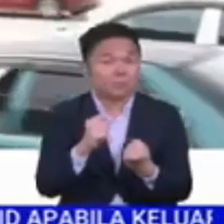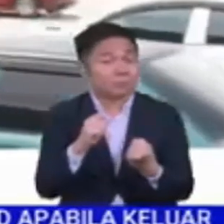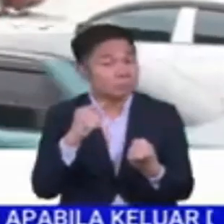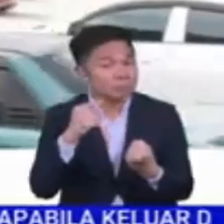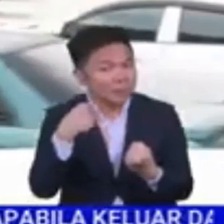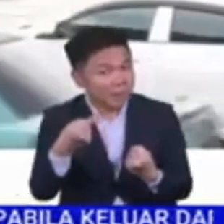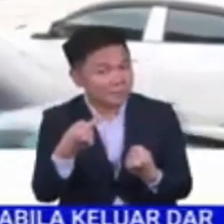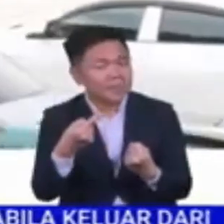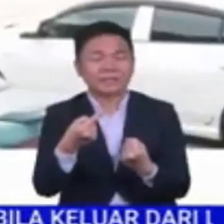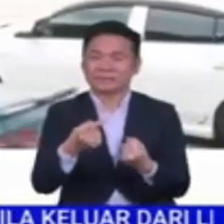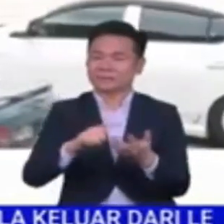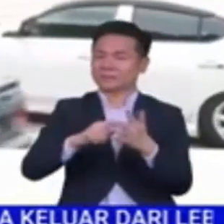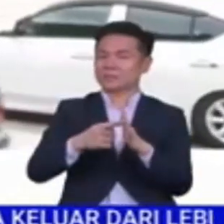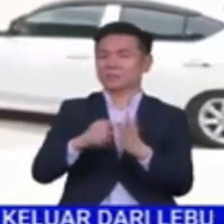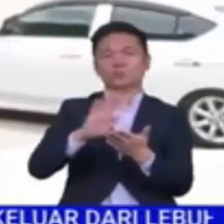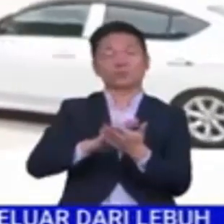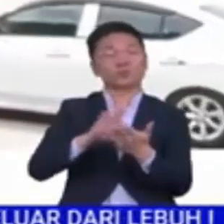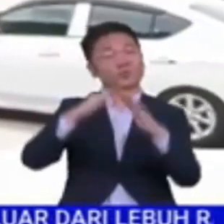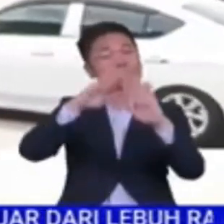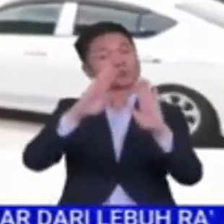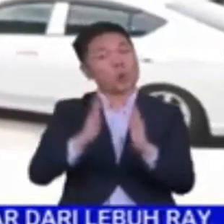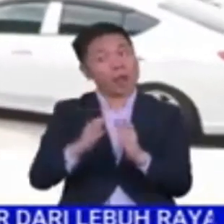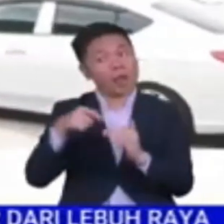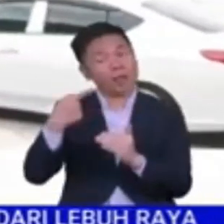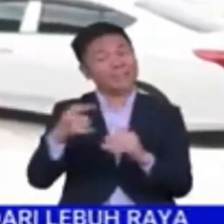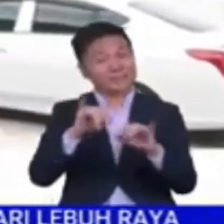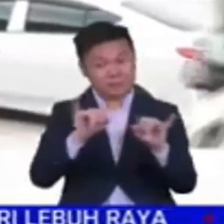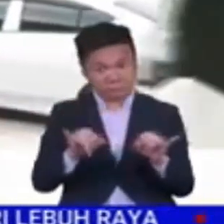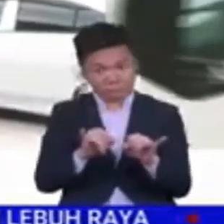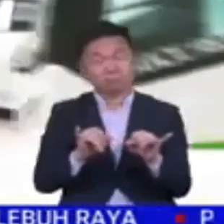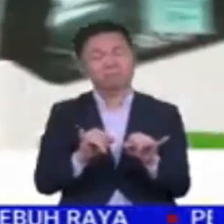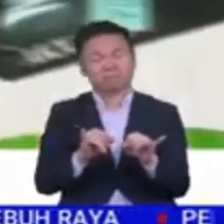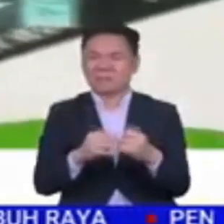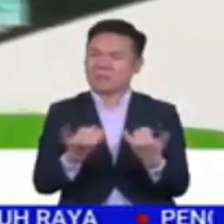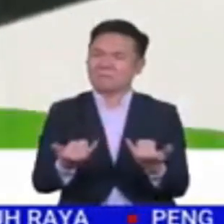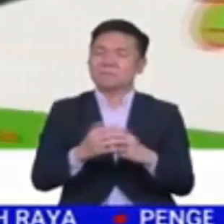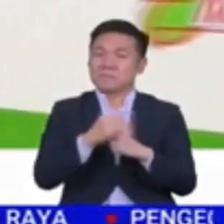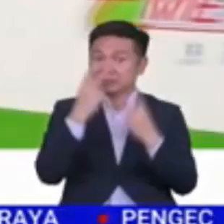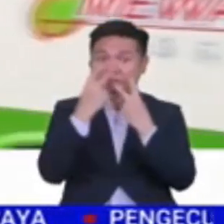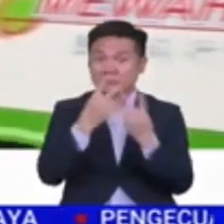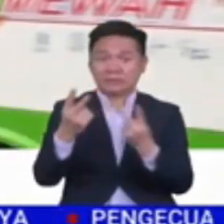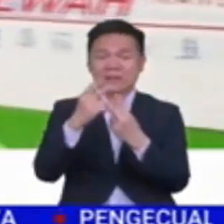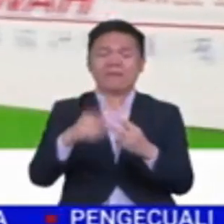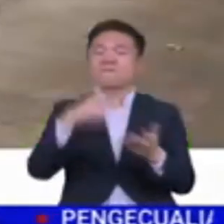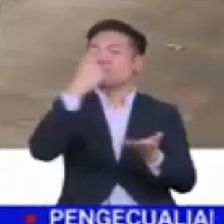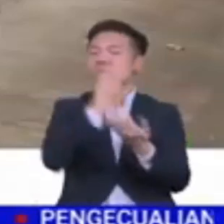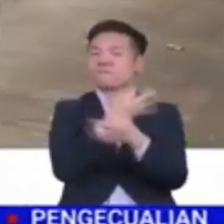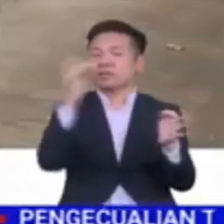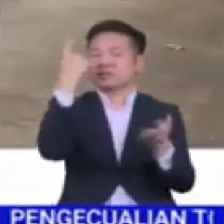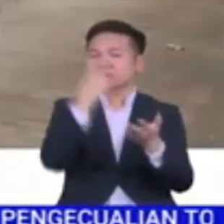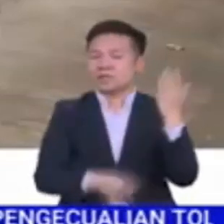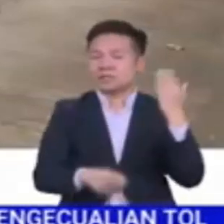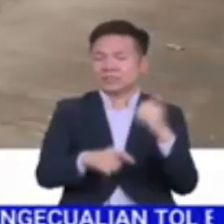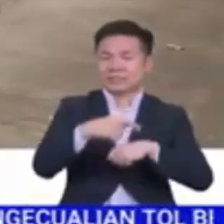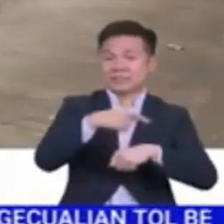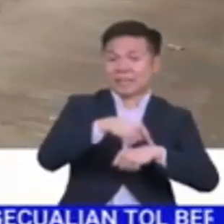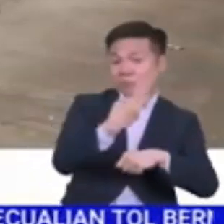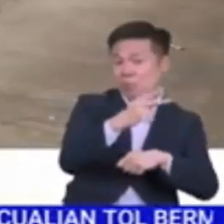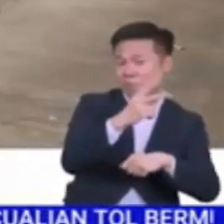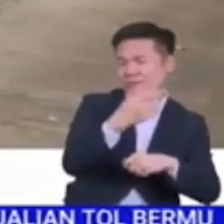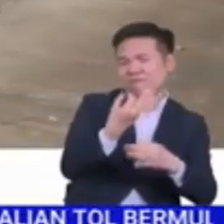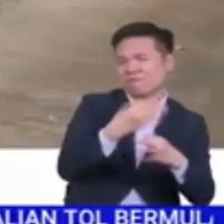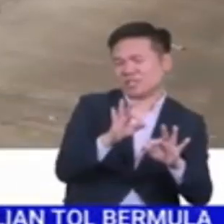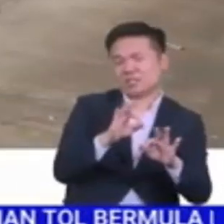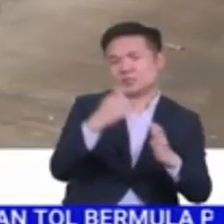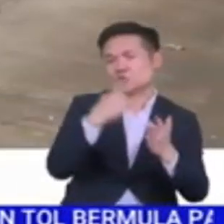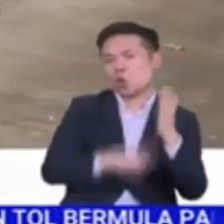dan sekolah juga akan bermula pada Isnin ini. Jadi untuk makluman juga, tol percuma bermula jam 12 malam tadi